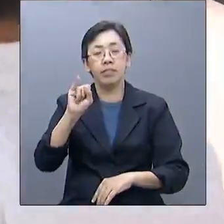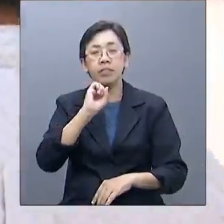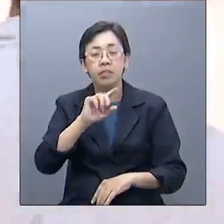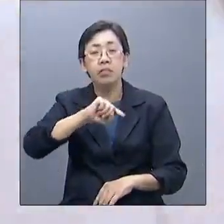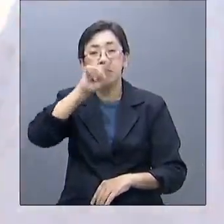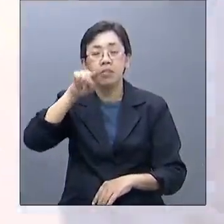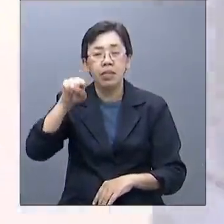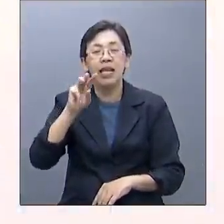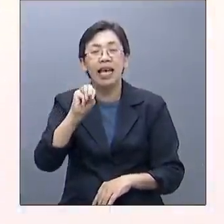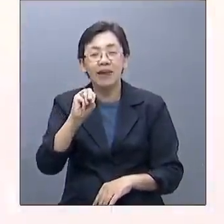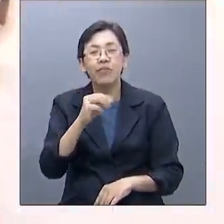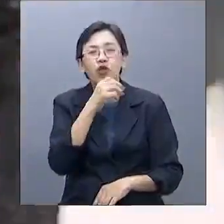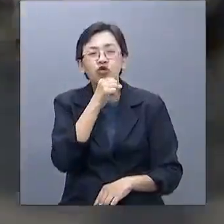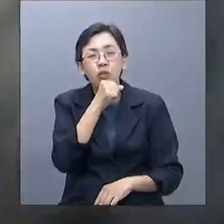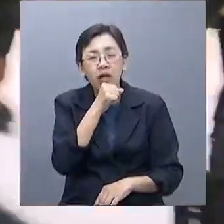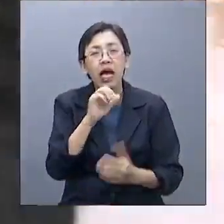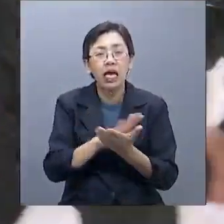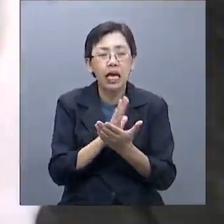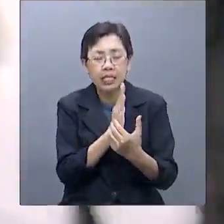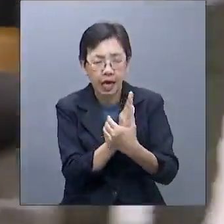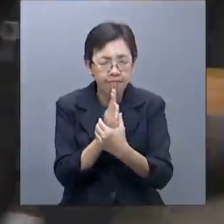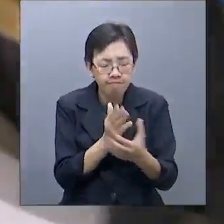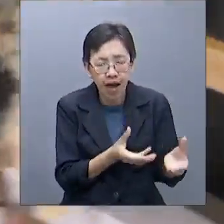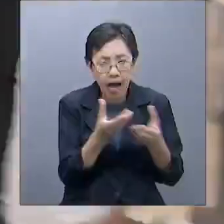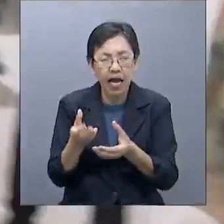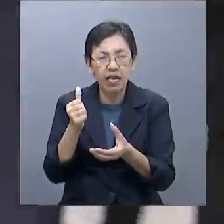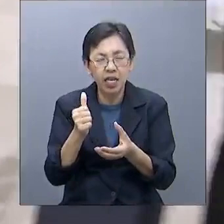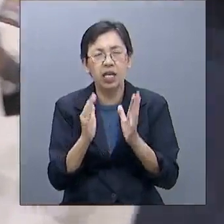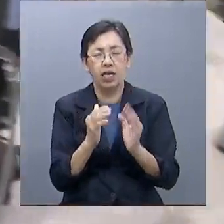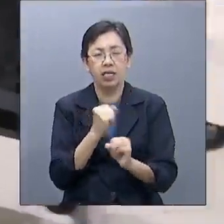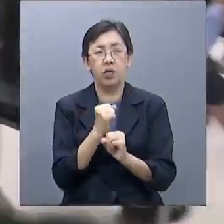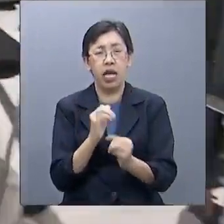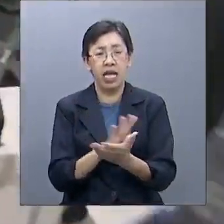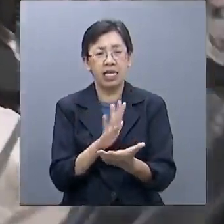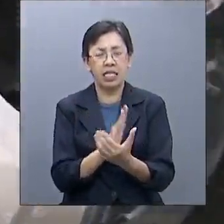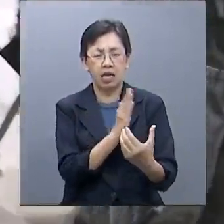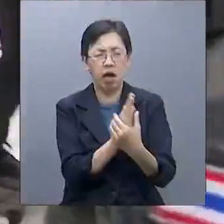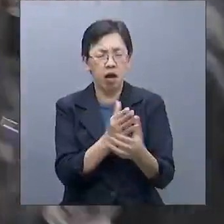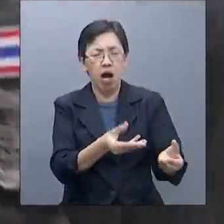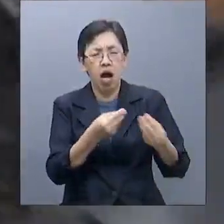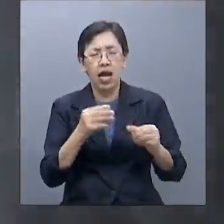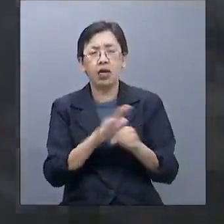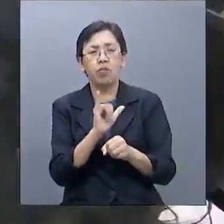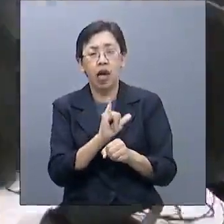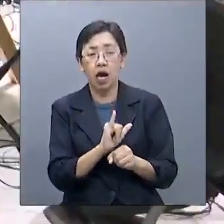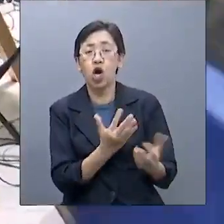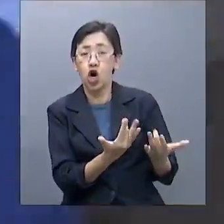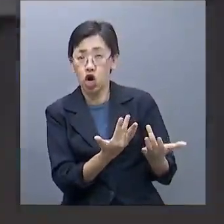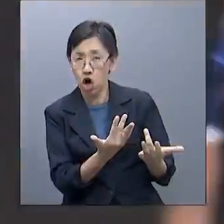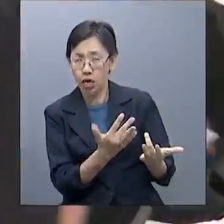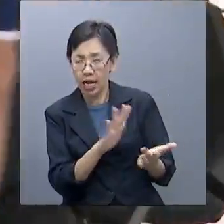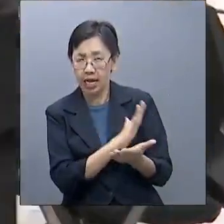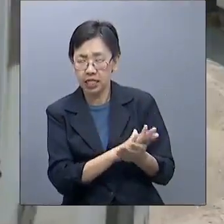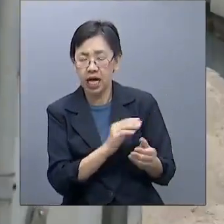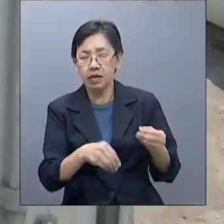ร่วมมือในการเก็บเอกสารอย่างดีแต่เจ้าหน้าที่ยังไม่ได้เอกสารครบทั้งหมดนะคะจึงให้เวลาส่งเอกสารเพิ่มเติม